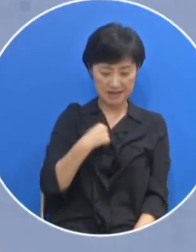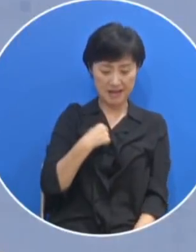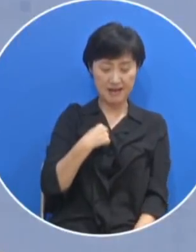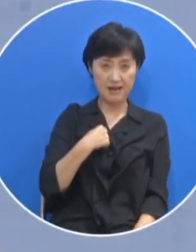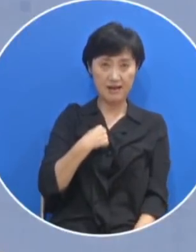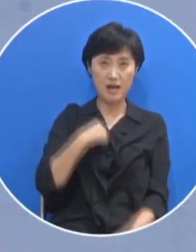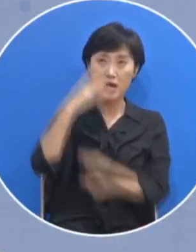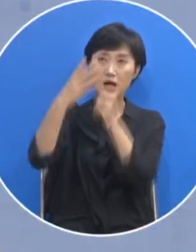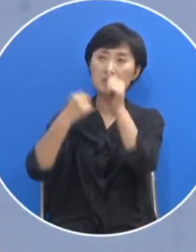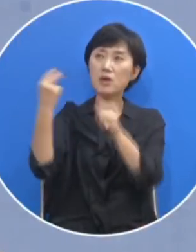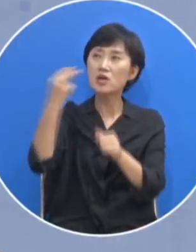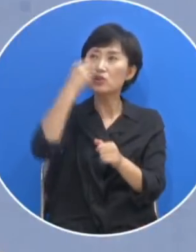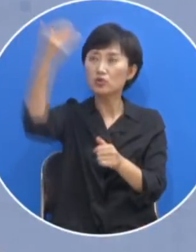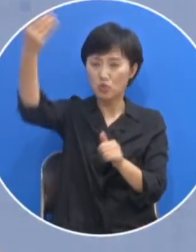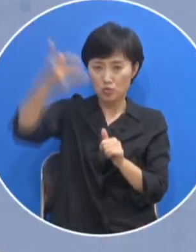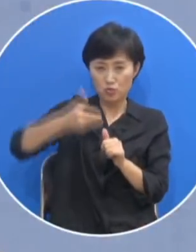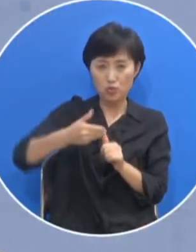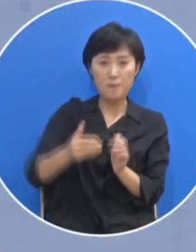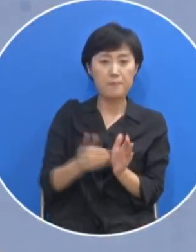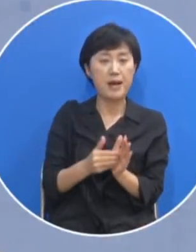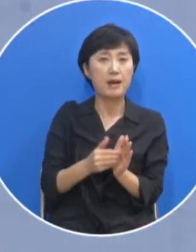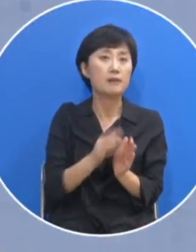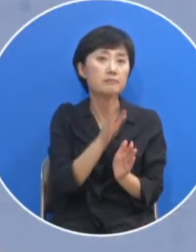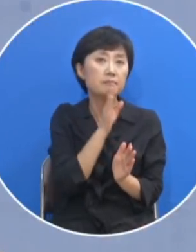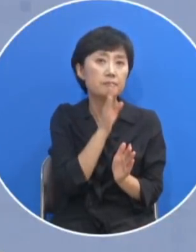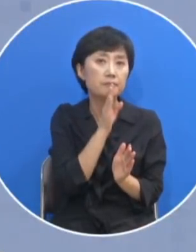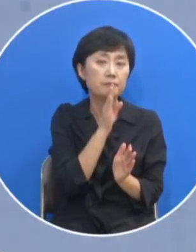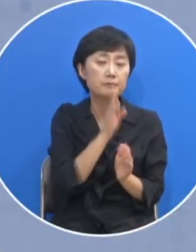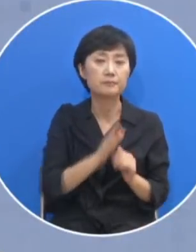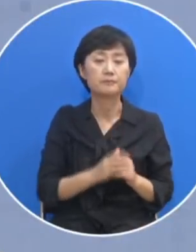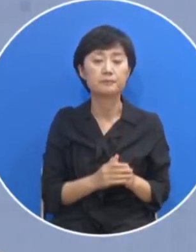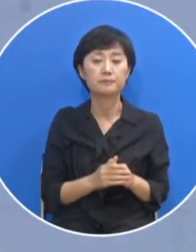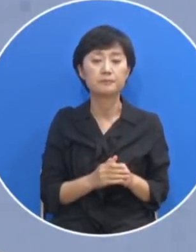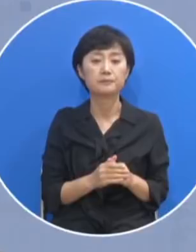woo uh ooh